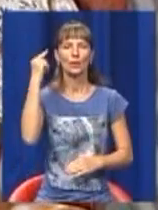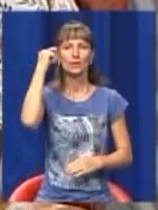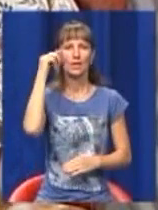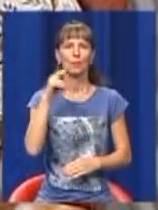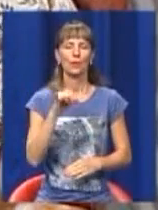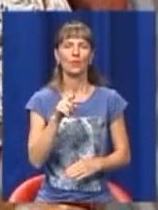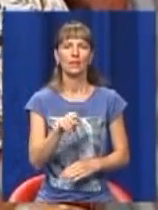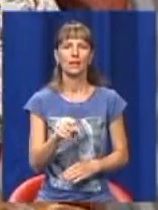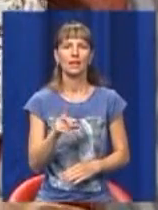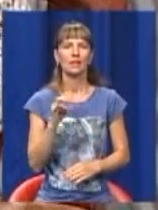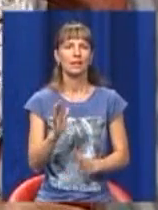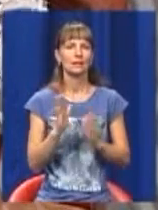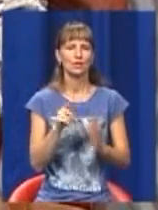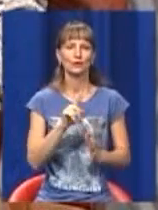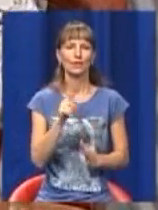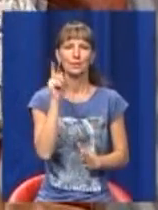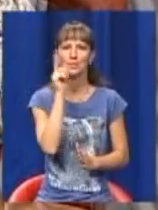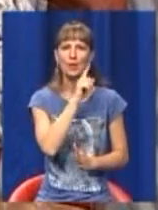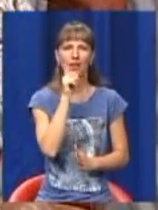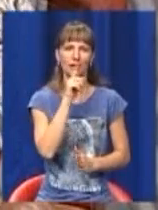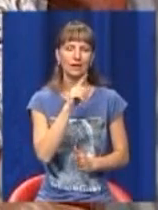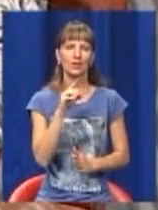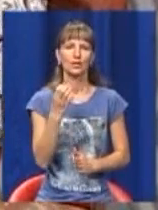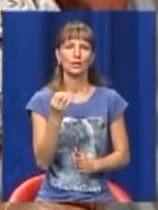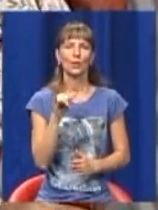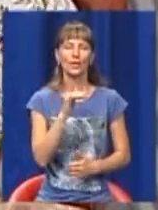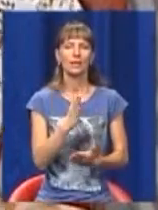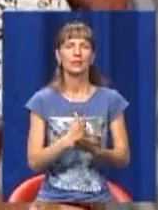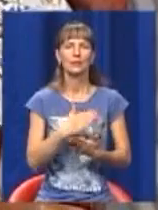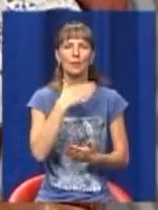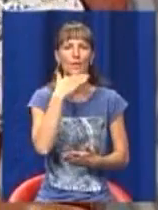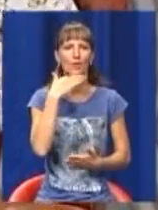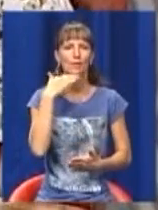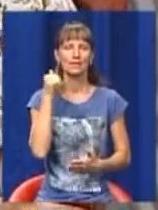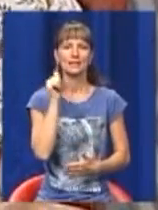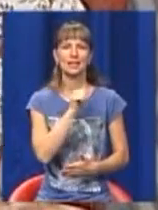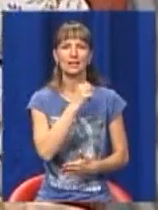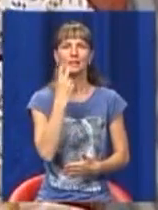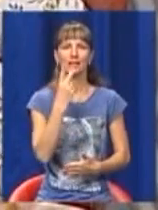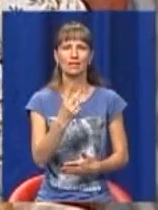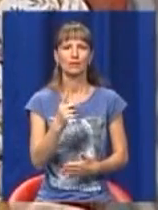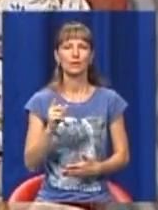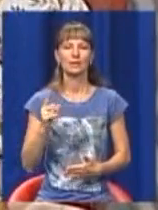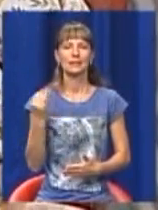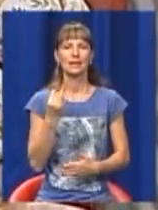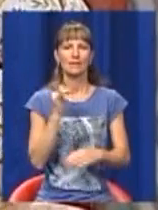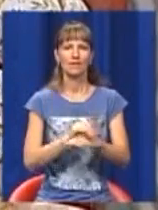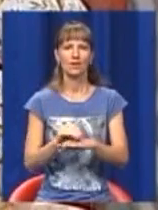дізнаємося про неї не тільки те, що вона маленька, а у неї ще є багато-багато секретів. Дивимося цікаві